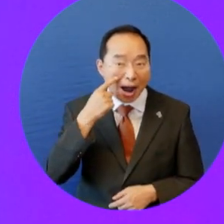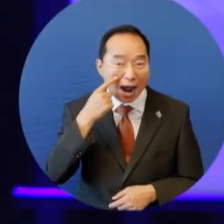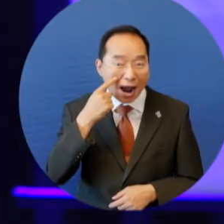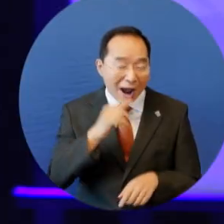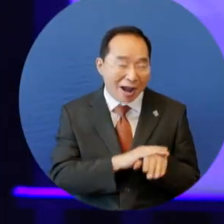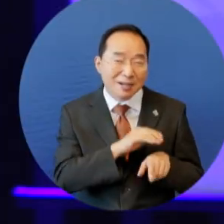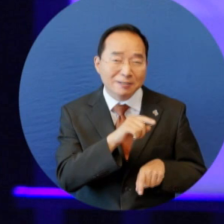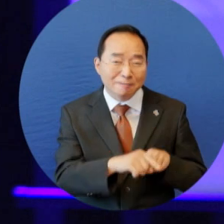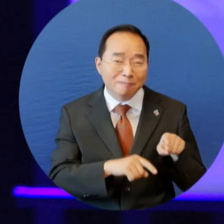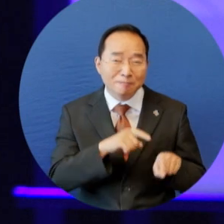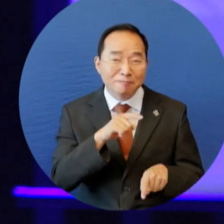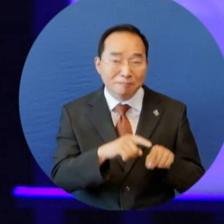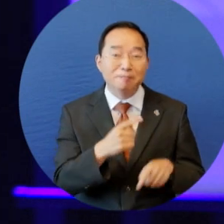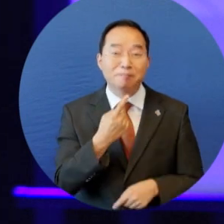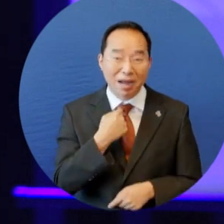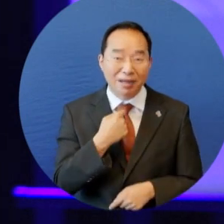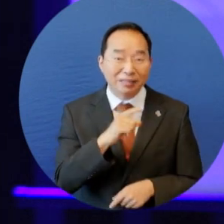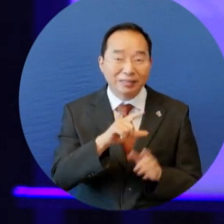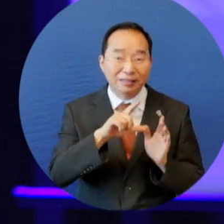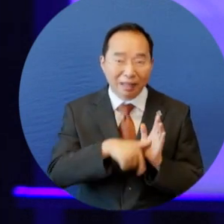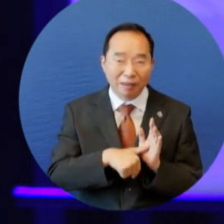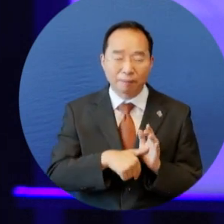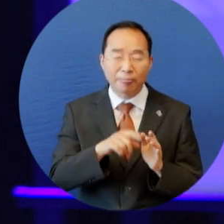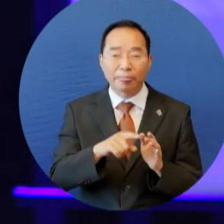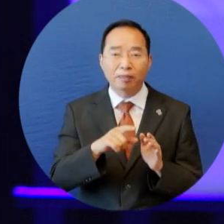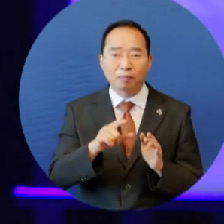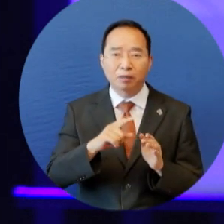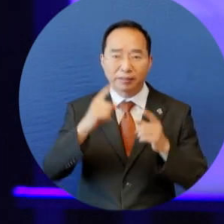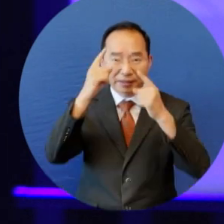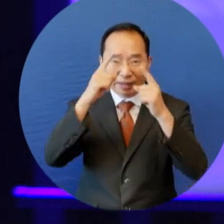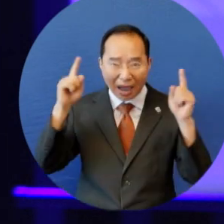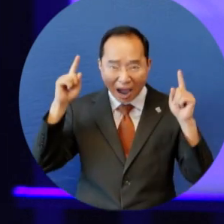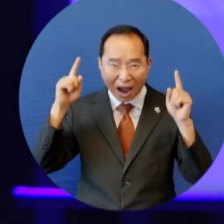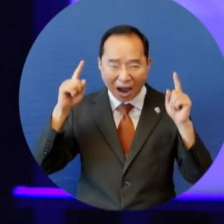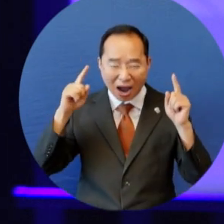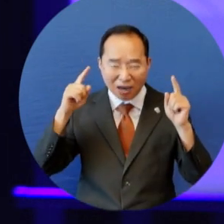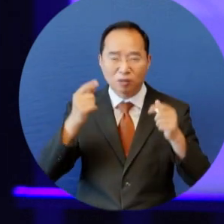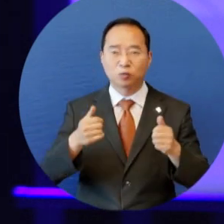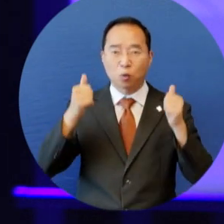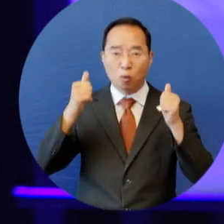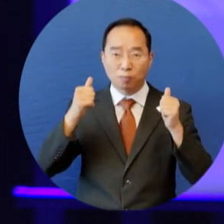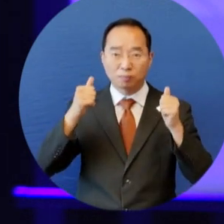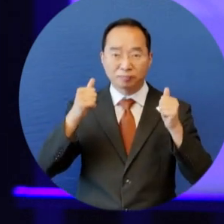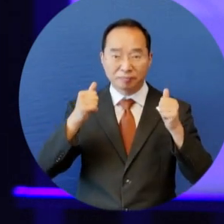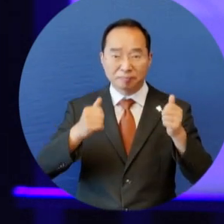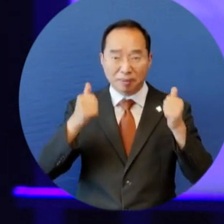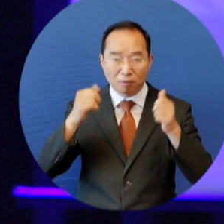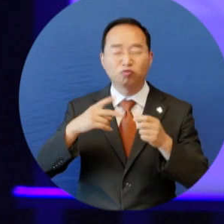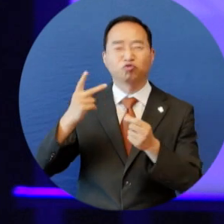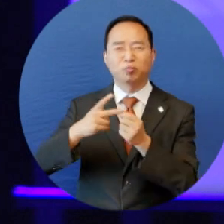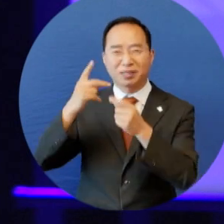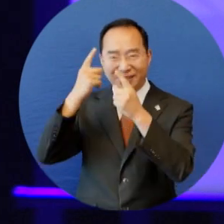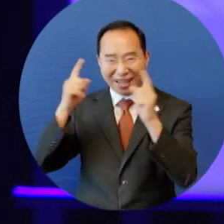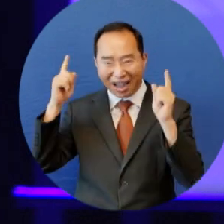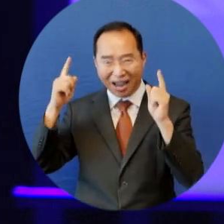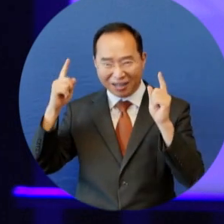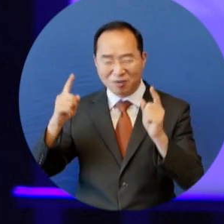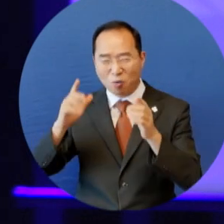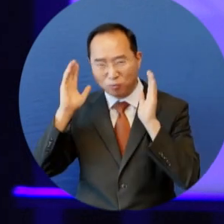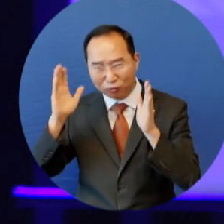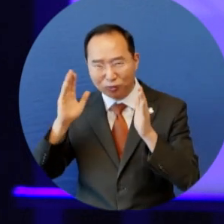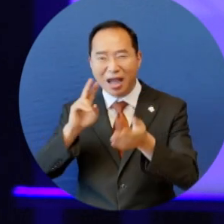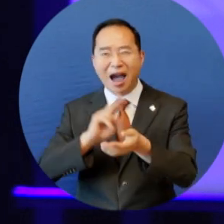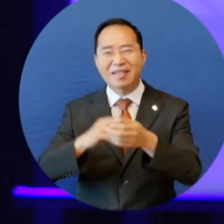되었는데요. 그때 무렵 제가 첫 번째 대학을 졸업하고 두 번째 대학에서 한약학을 전공을 해서 이제